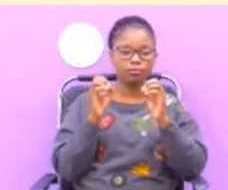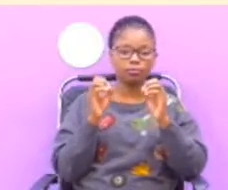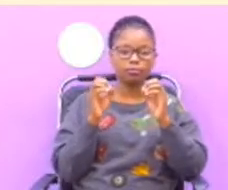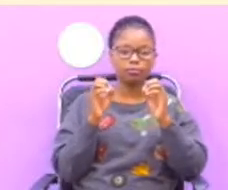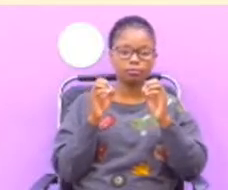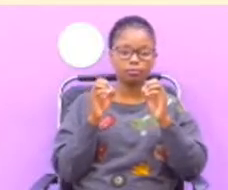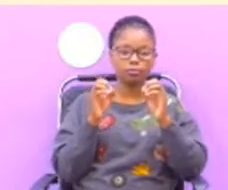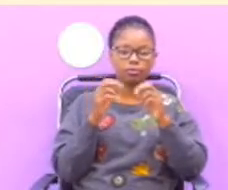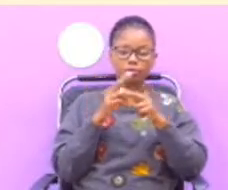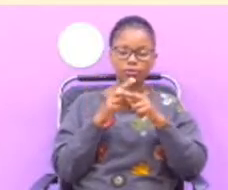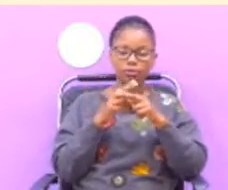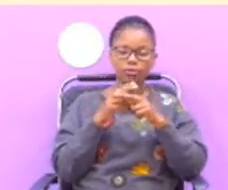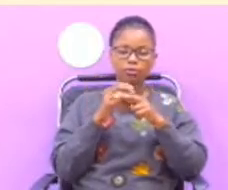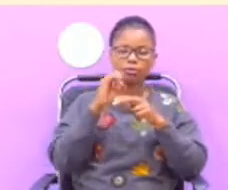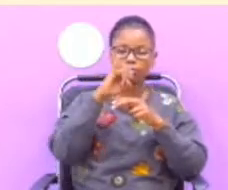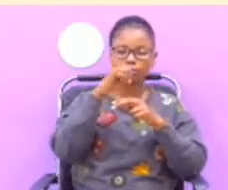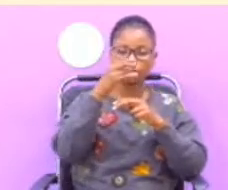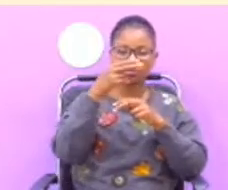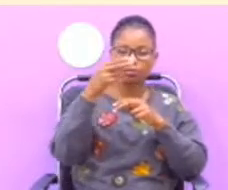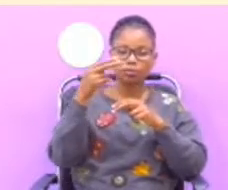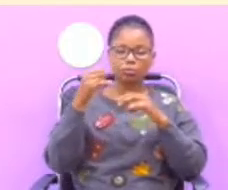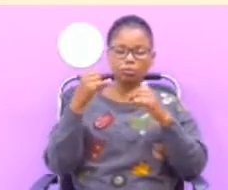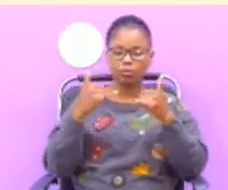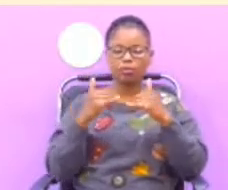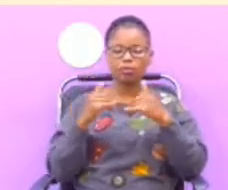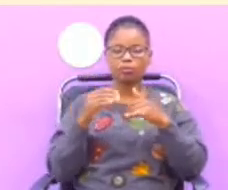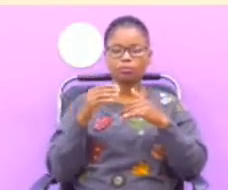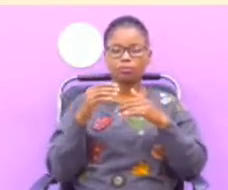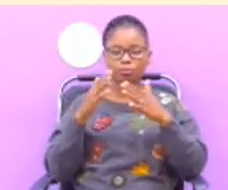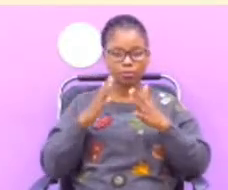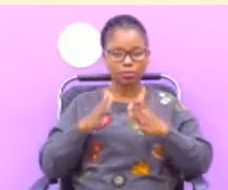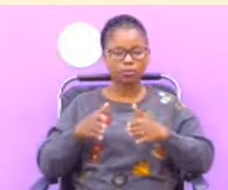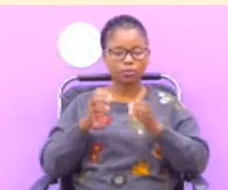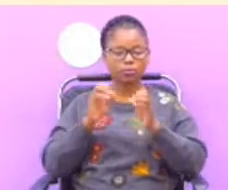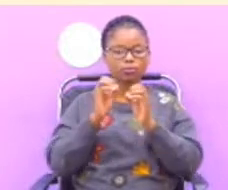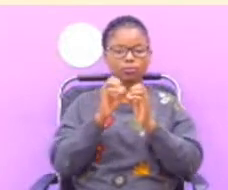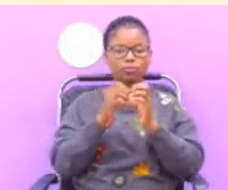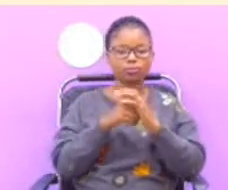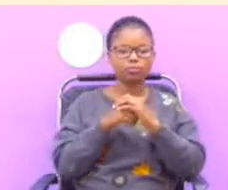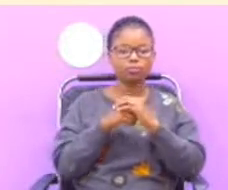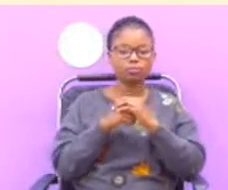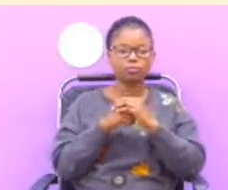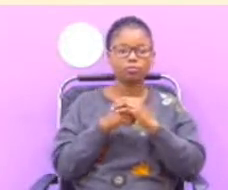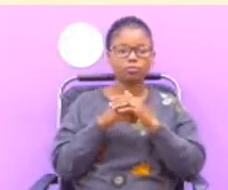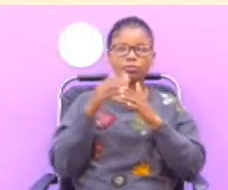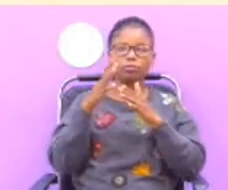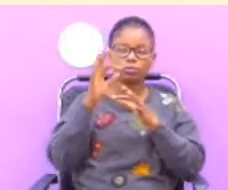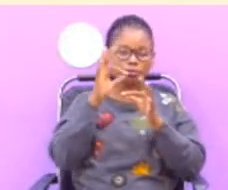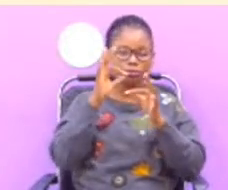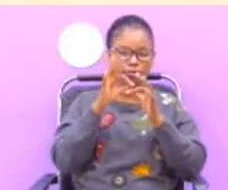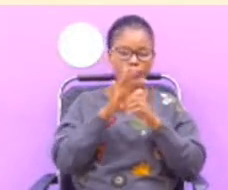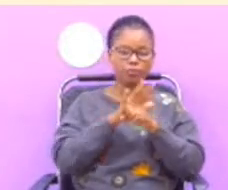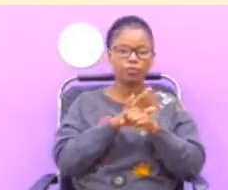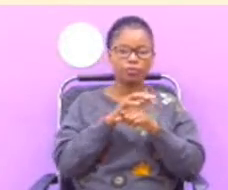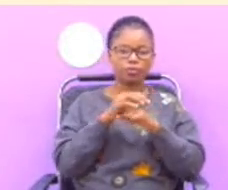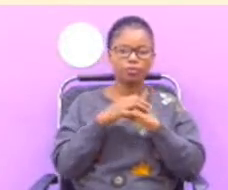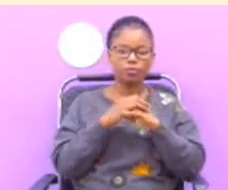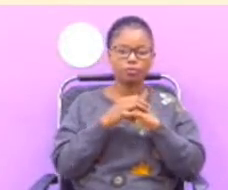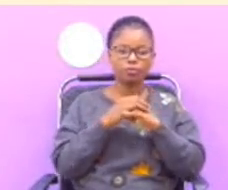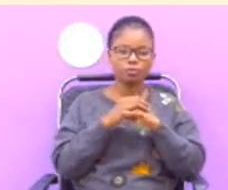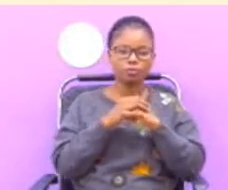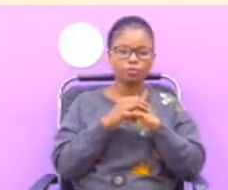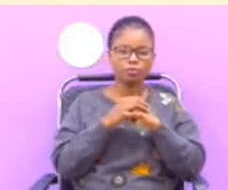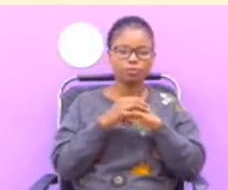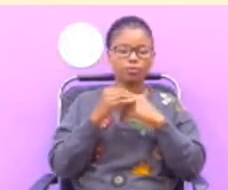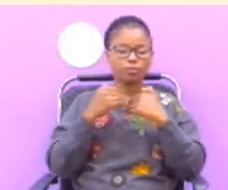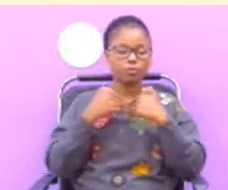nĩrĩo rĩtwa rĩake na ndathakagwo nake nĩ mũndũ na ngai witũ nĩ mwĩhokeku ngai witũ